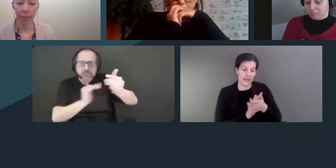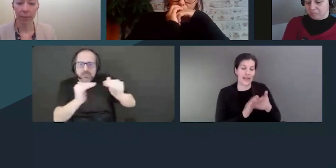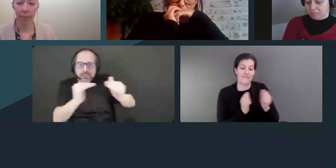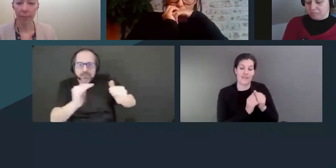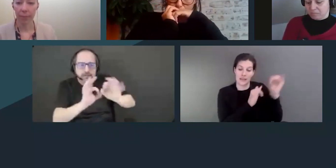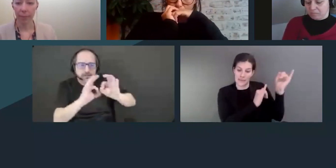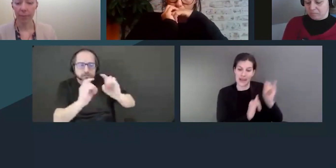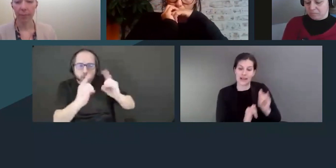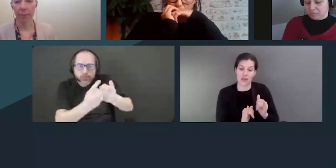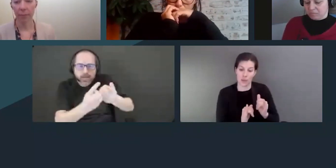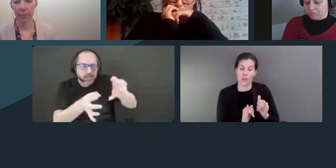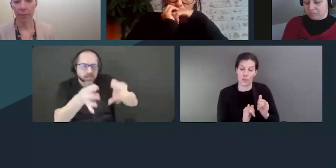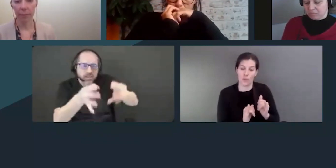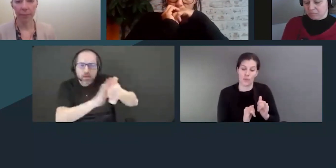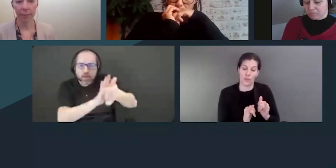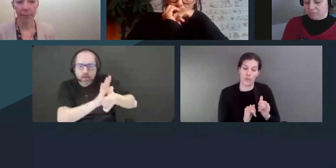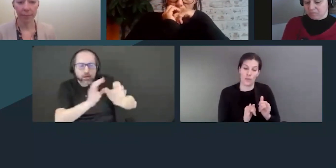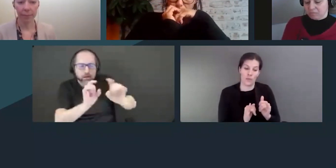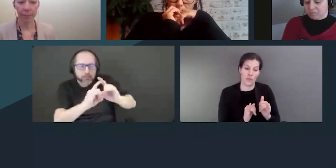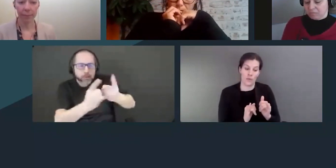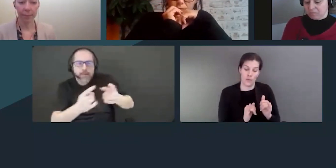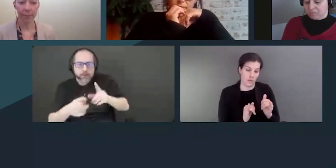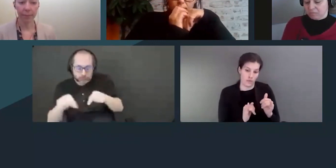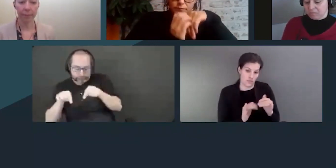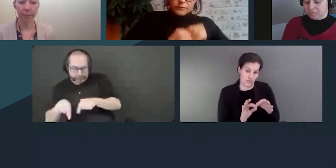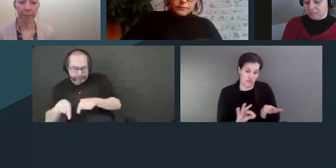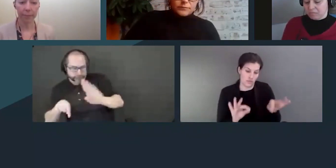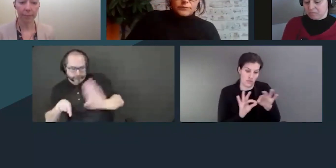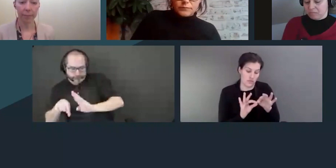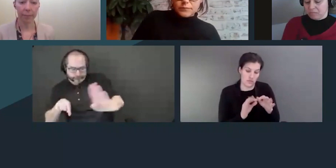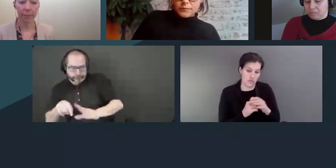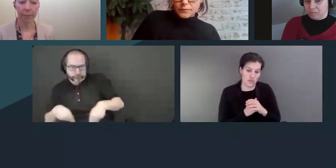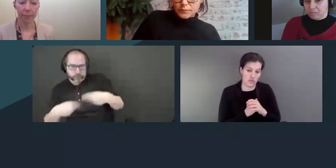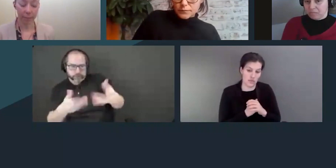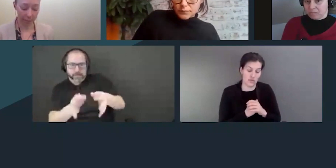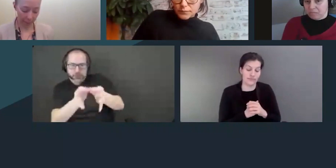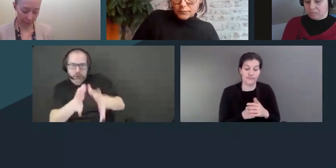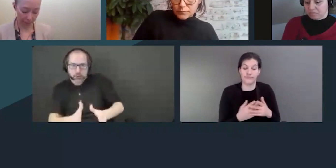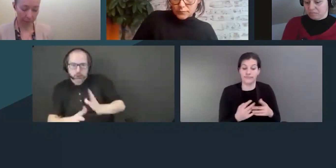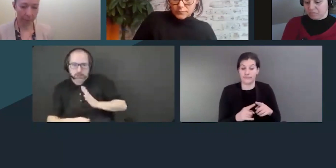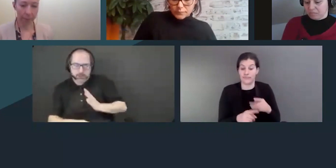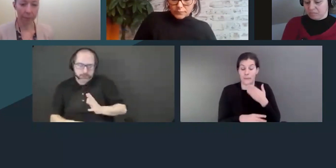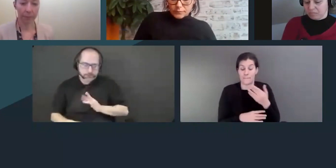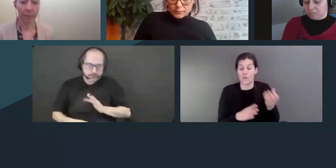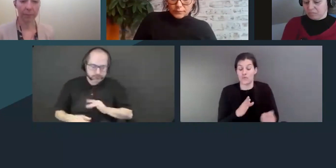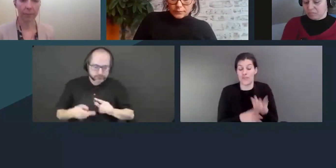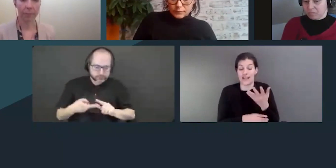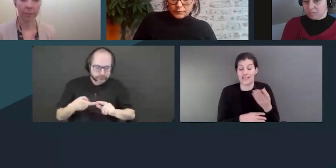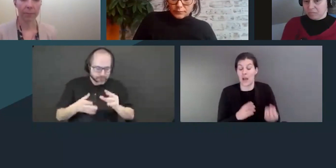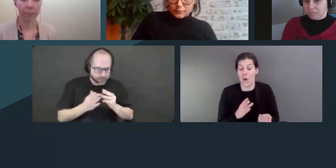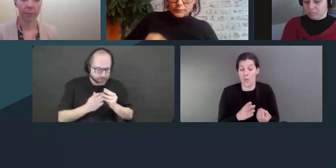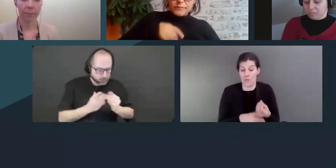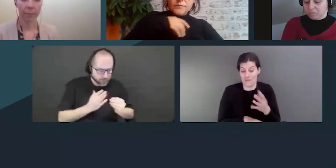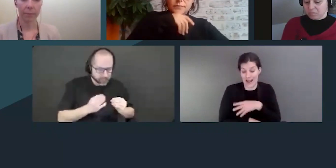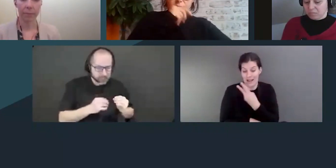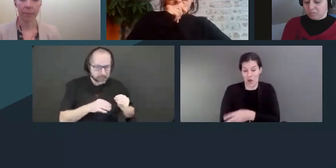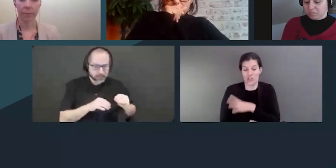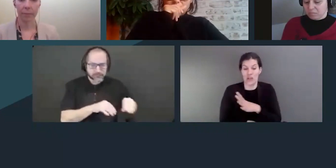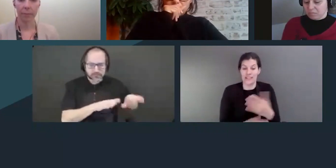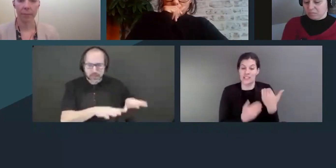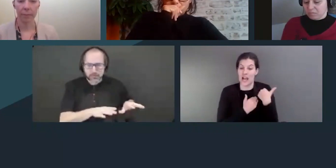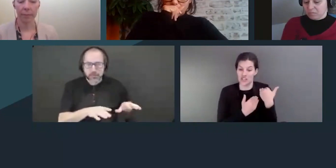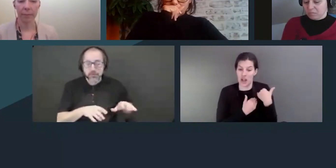fournis en dehors de, de ces organismes-là.